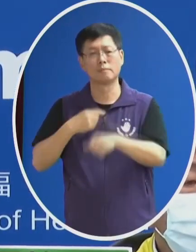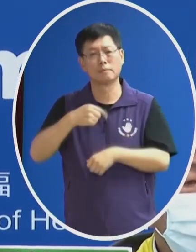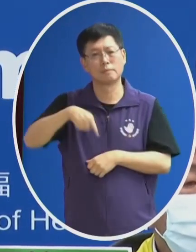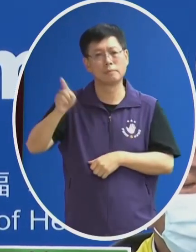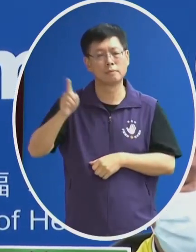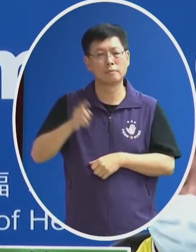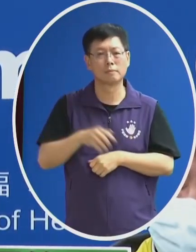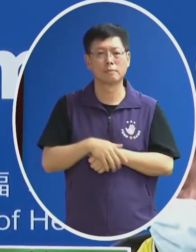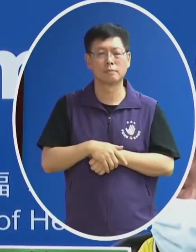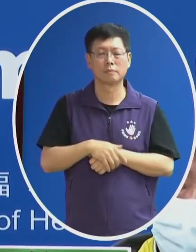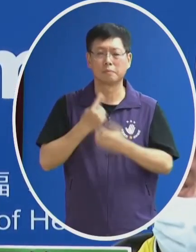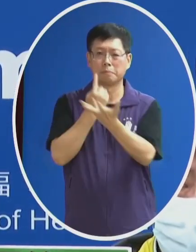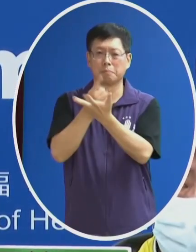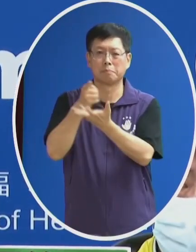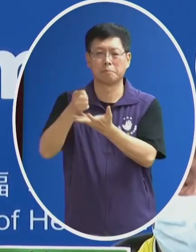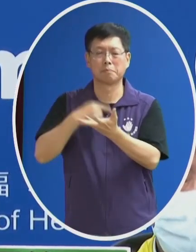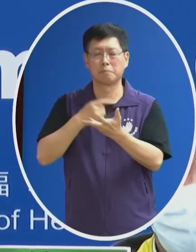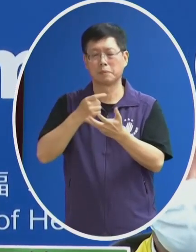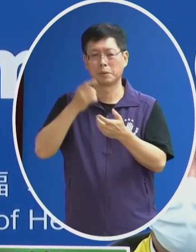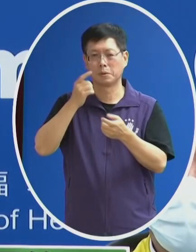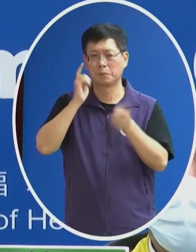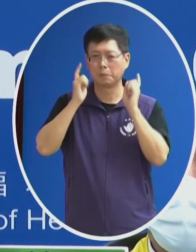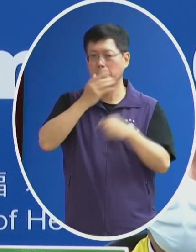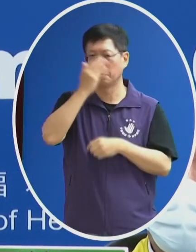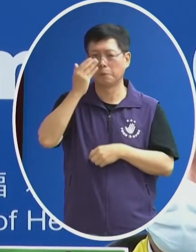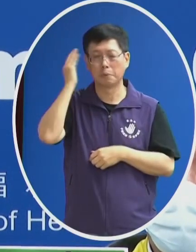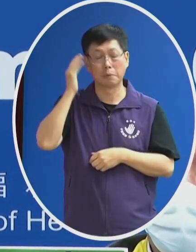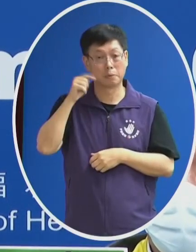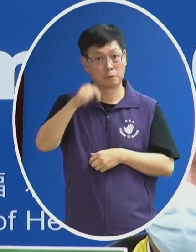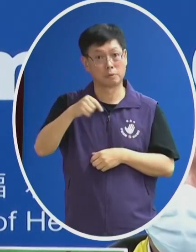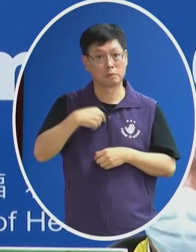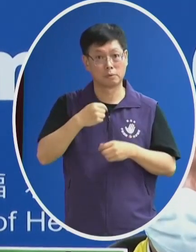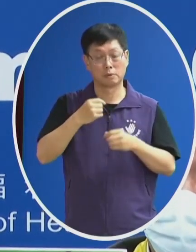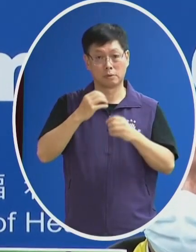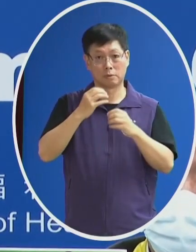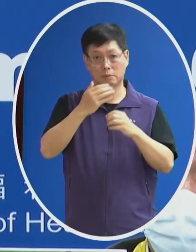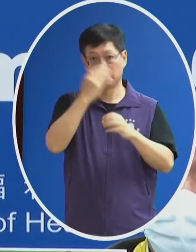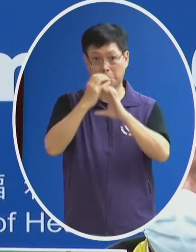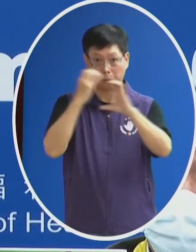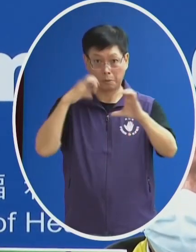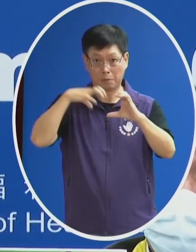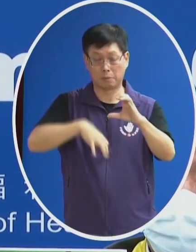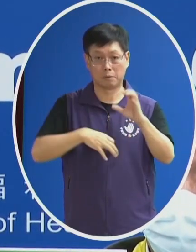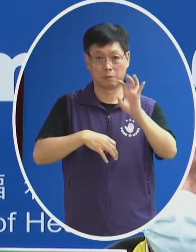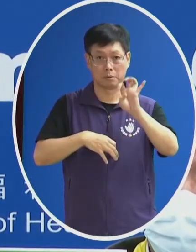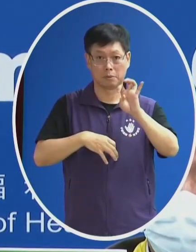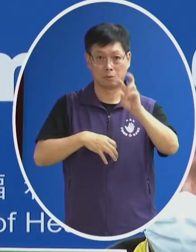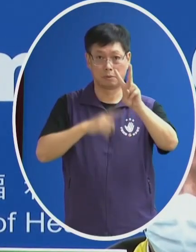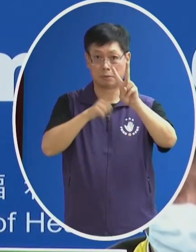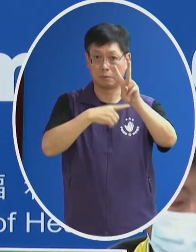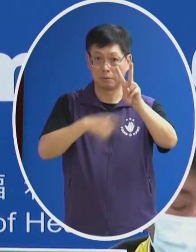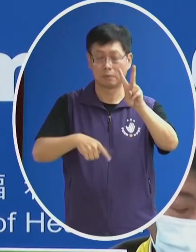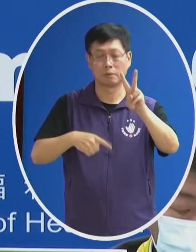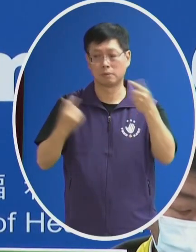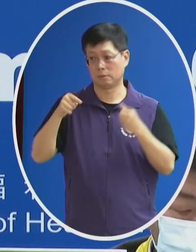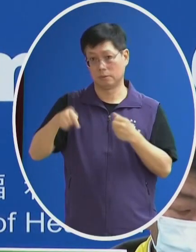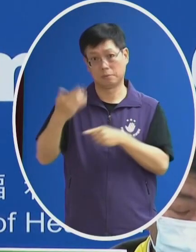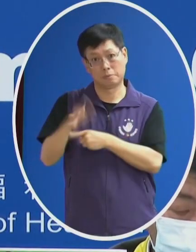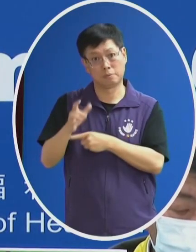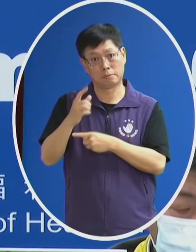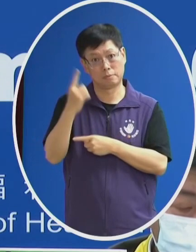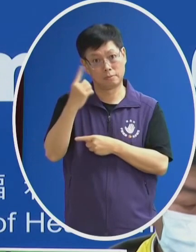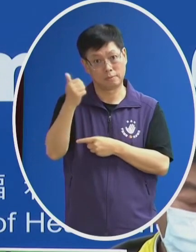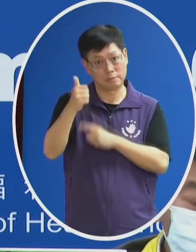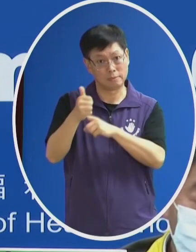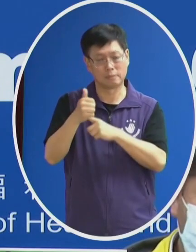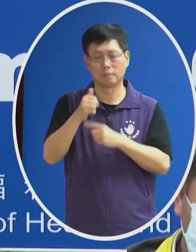去参加这个旅游团的，那这一团的游览车有42人哦，所以像这一位个案，他就是